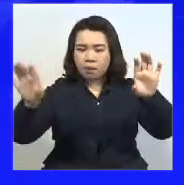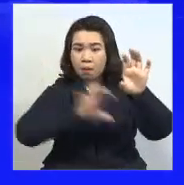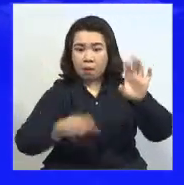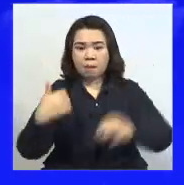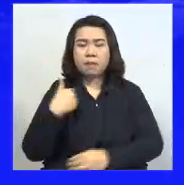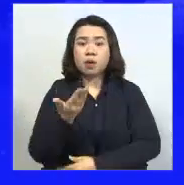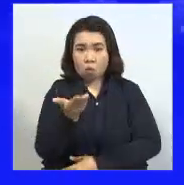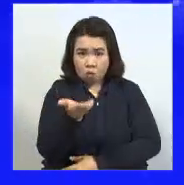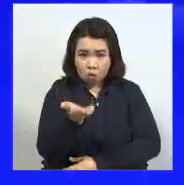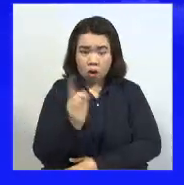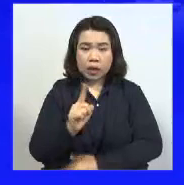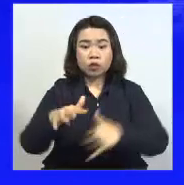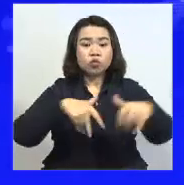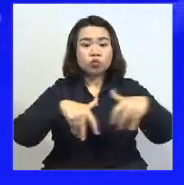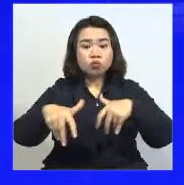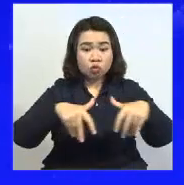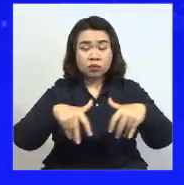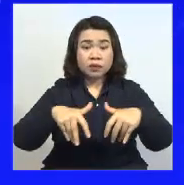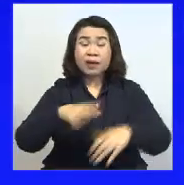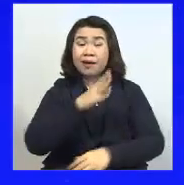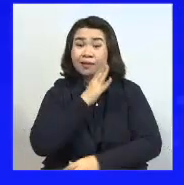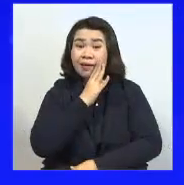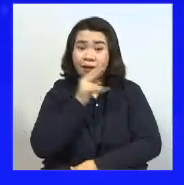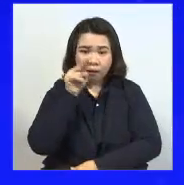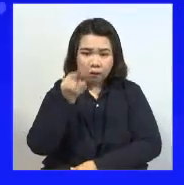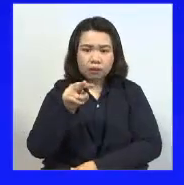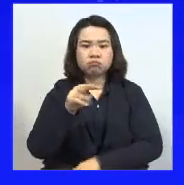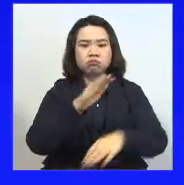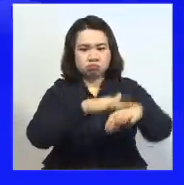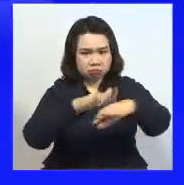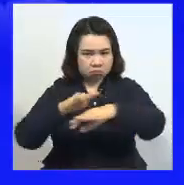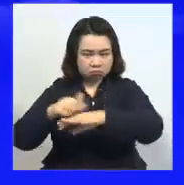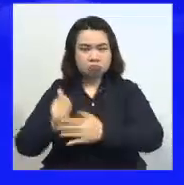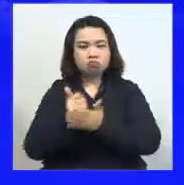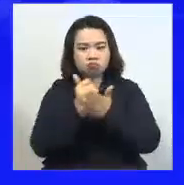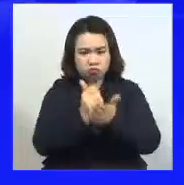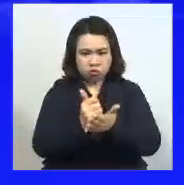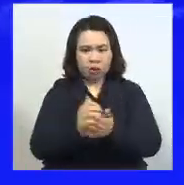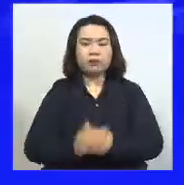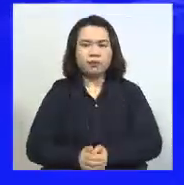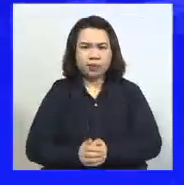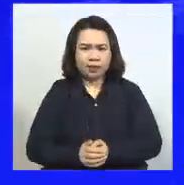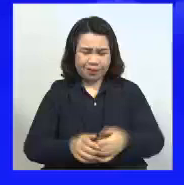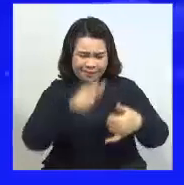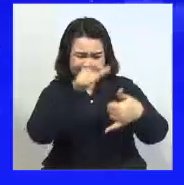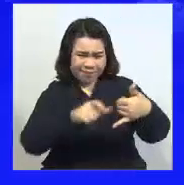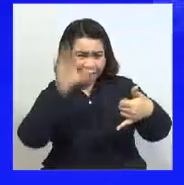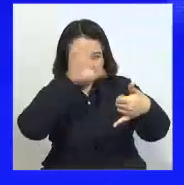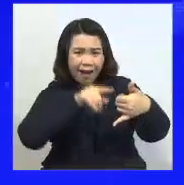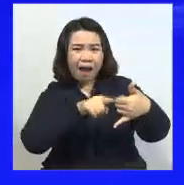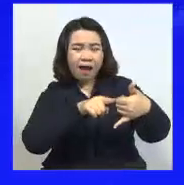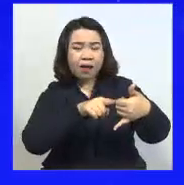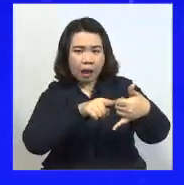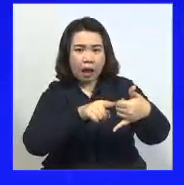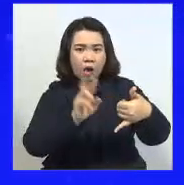พร่ขอความร่วมมือจากประชาชนนะคะให้ช่วยกันแจ้งเบาะแสหากพบคนที่ลักษณะเหมือนกับนายสมคิดพุ่มพว